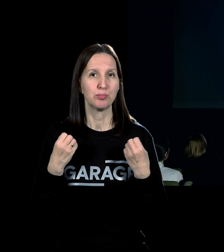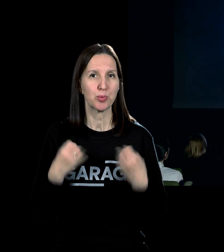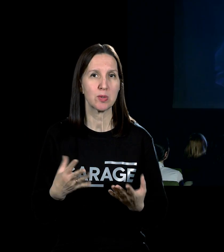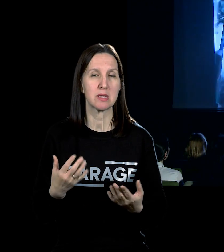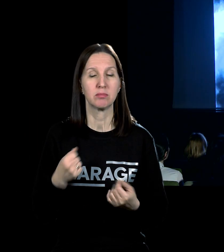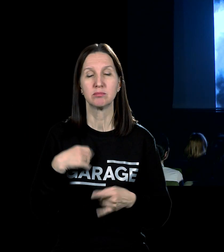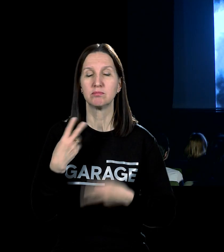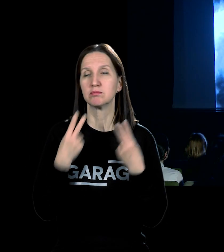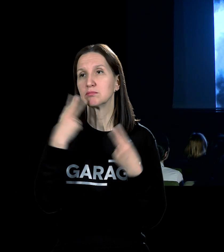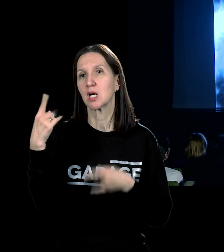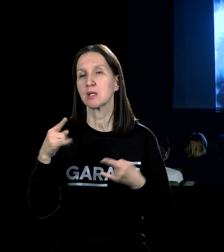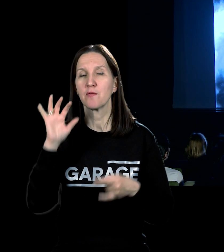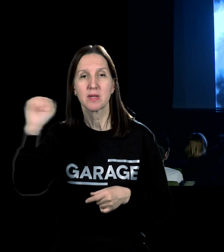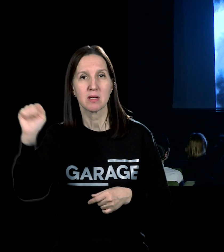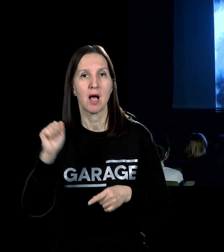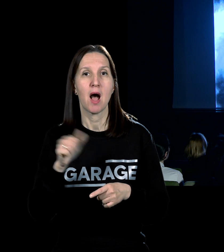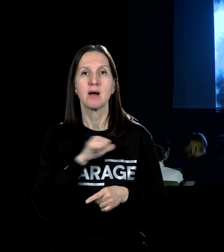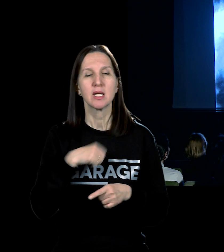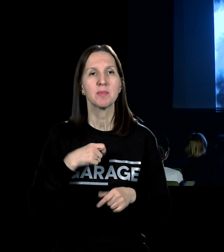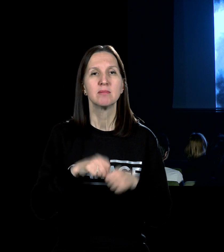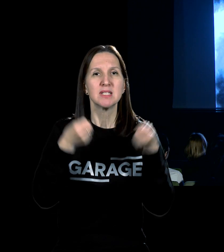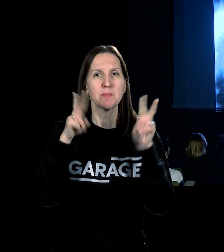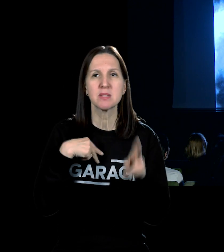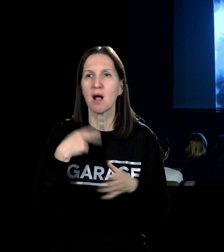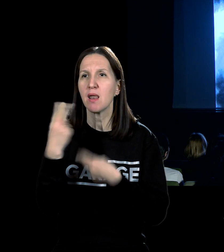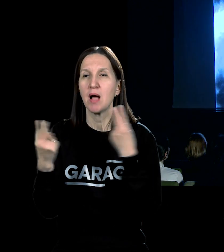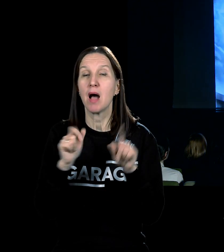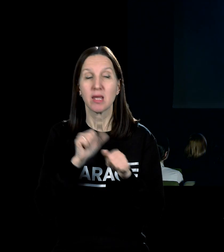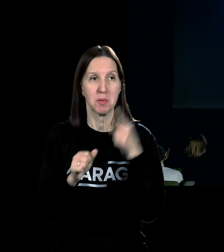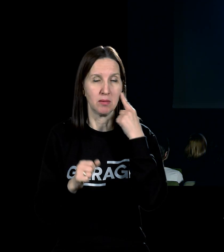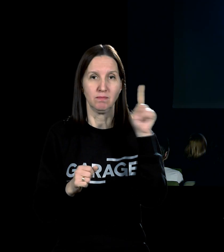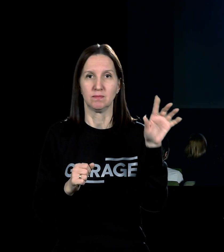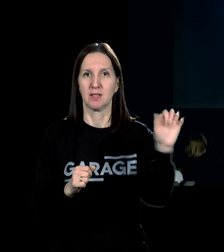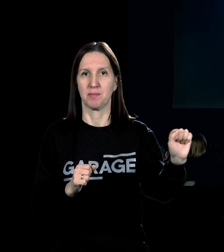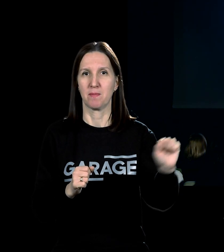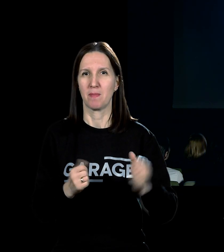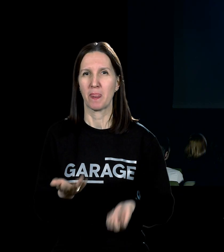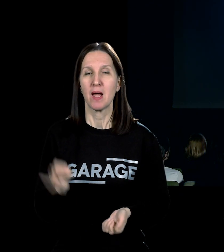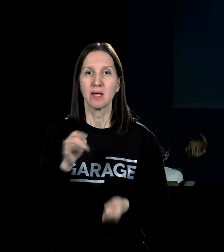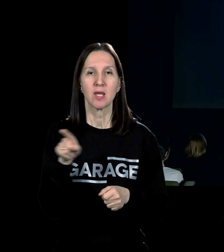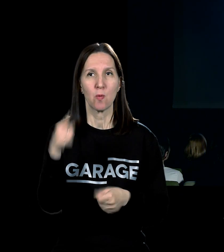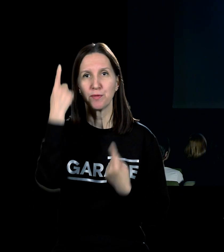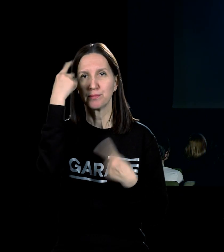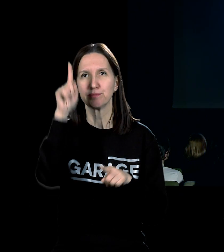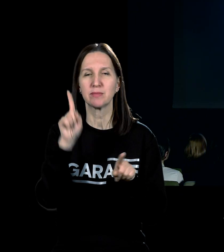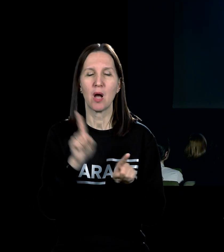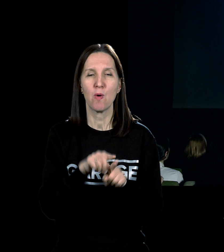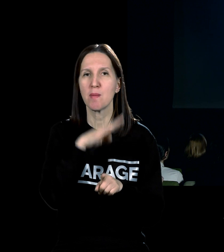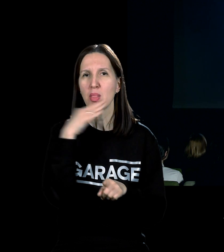увидел по телевизору, это то, что не то, что ты нашел, а то, что нашло тебя. И он создает такой огромный каталог,